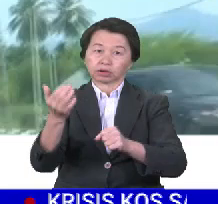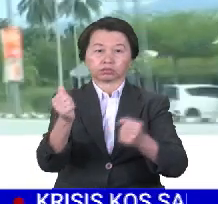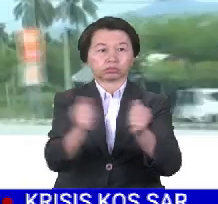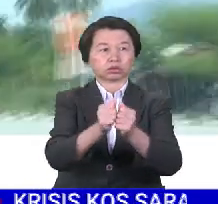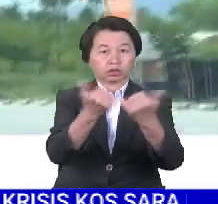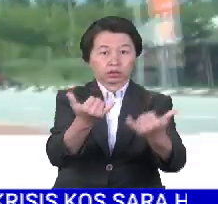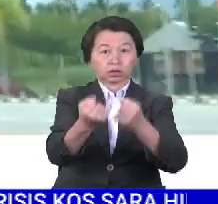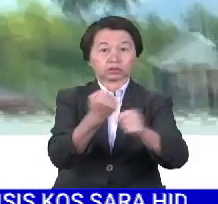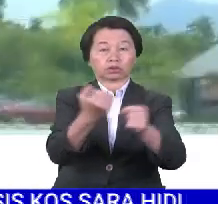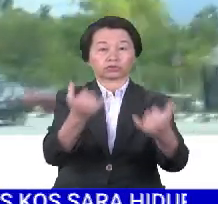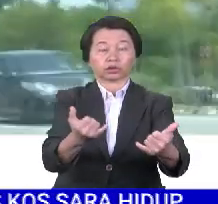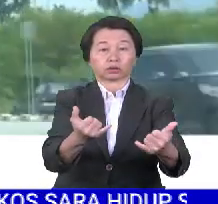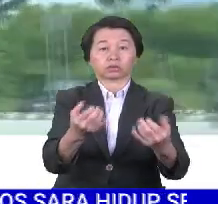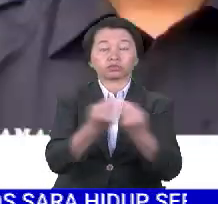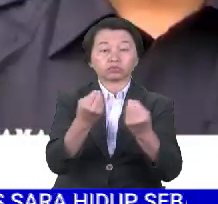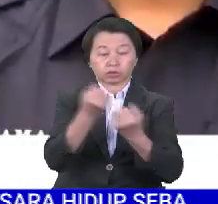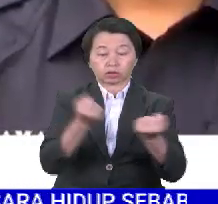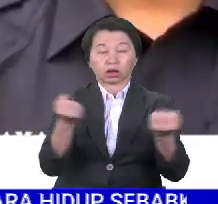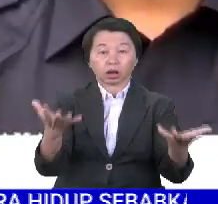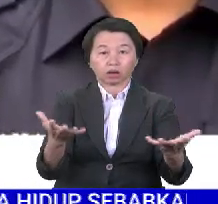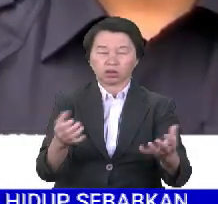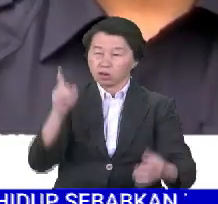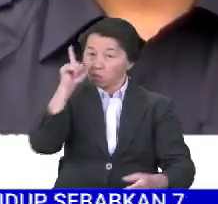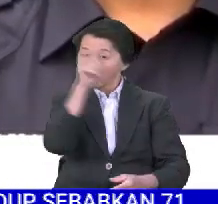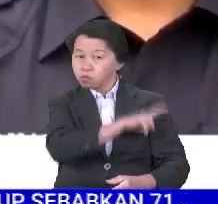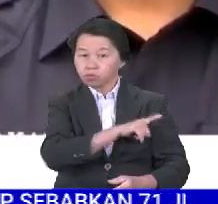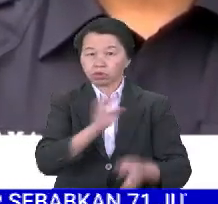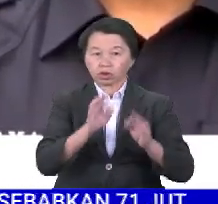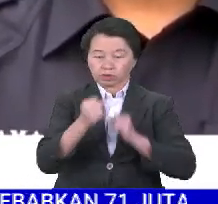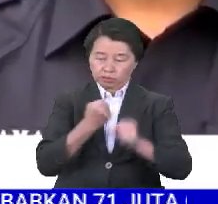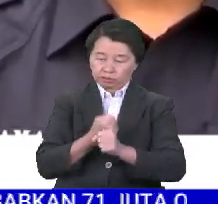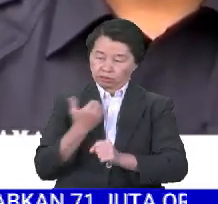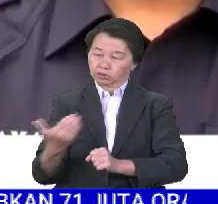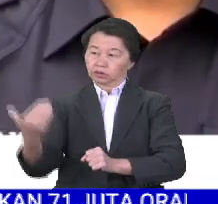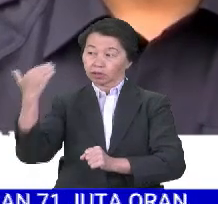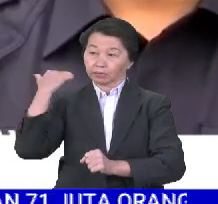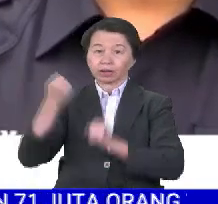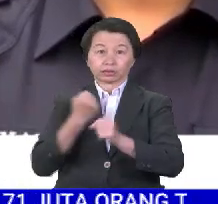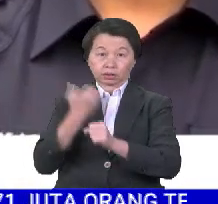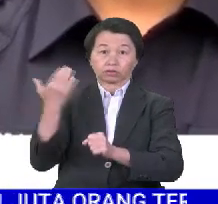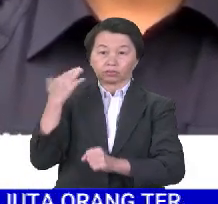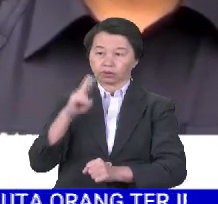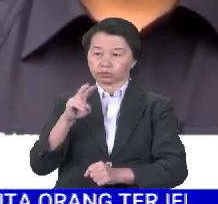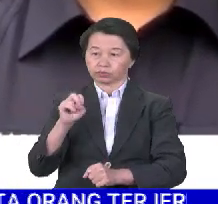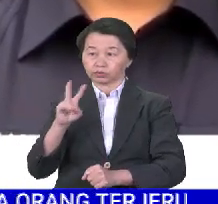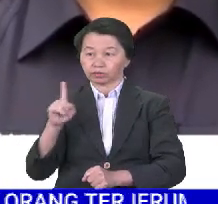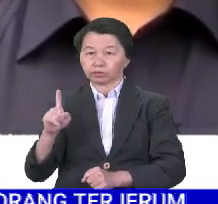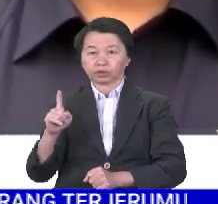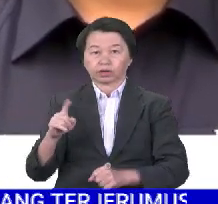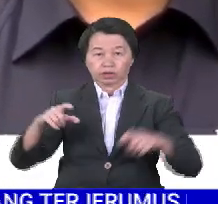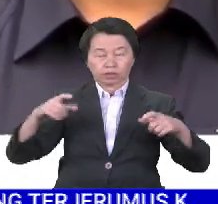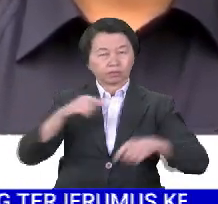Tuan? Memang ketara banyak perubahannya kerana tahun lepas kita masih berada dengan dalam tempoh